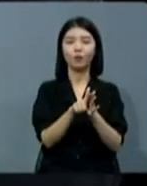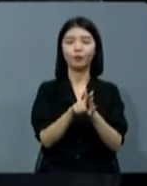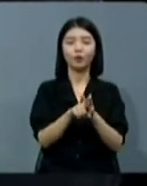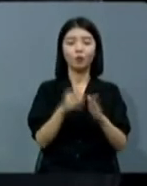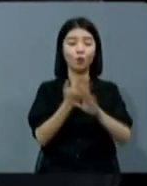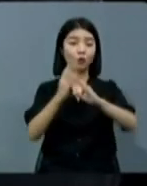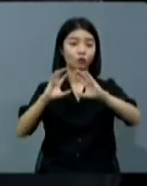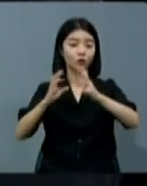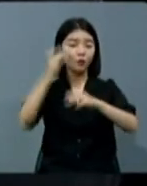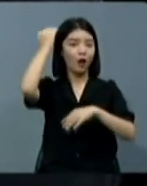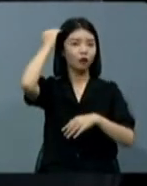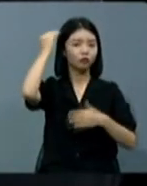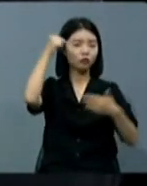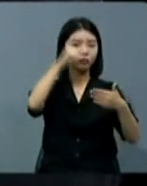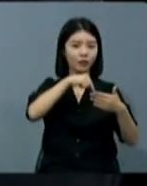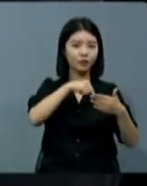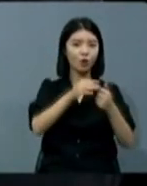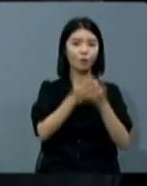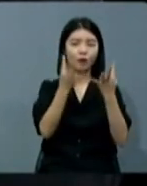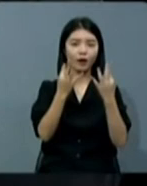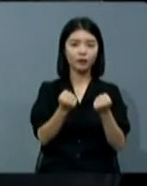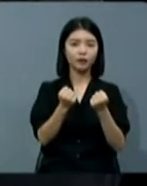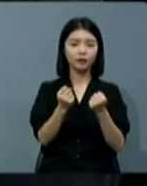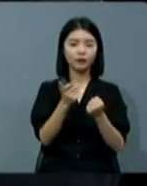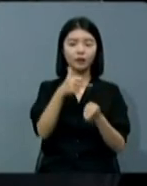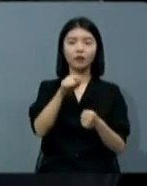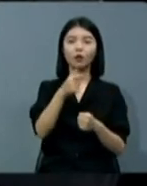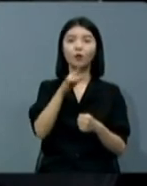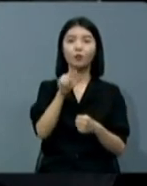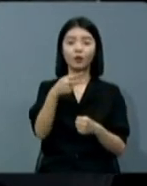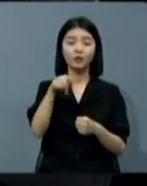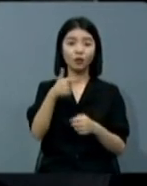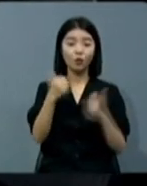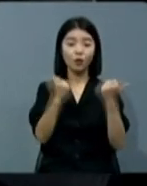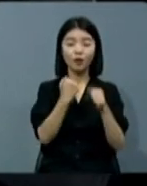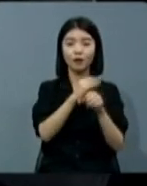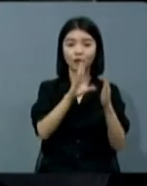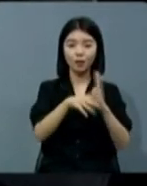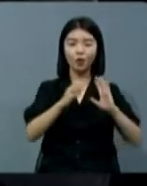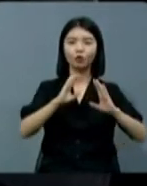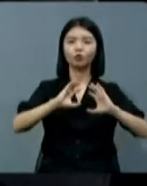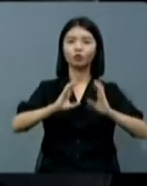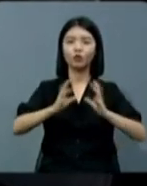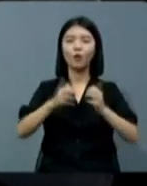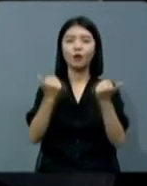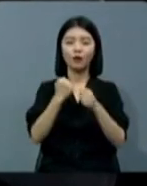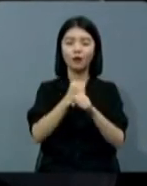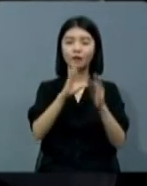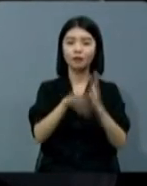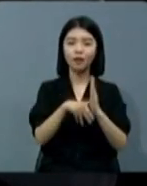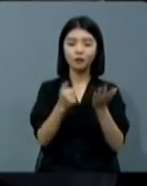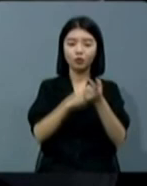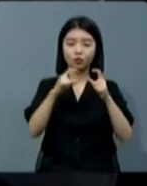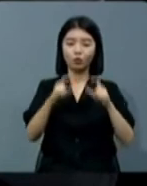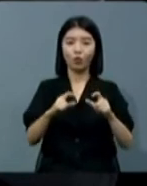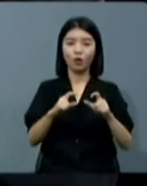외국이나 국내에서 많은 그 컨벤션 뭐 회의를 할 때 국제 회의를 하거나 국내 회의를 할 때